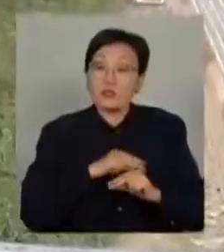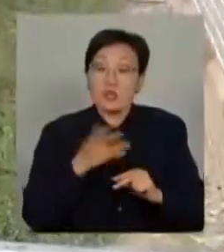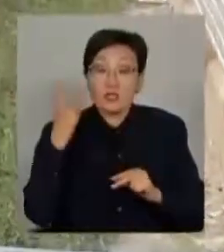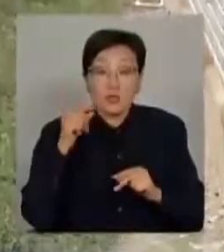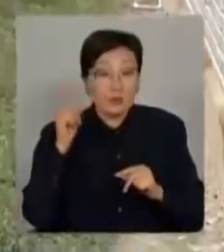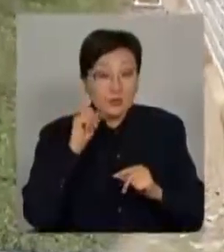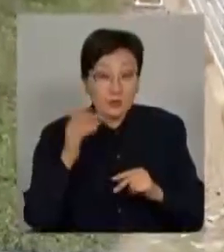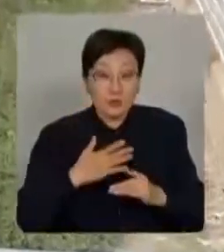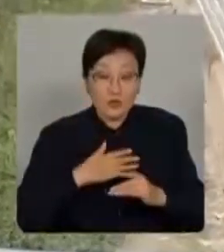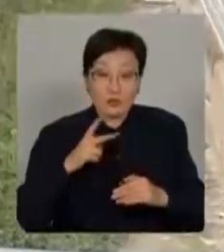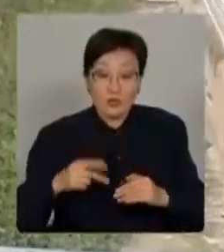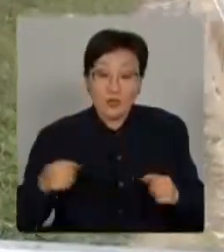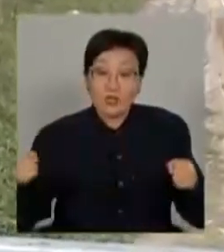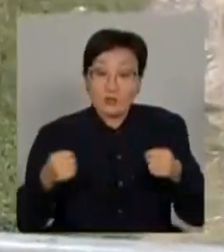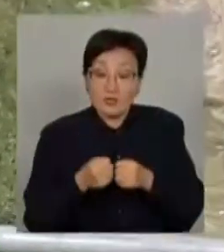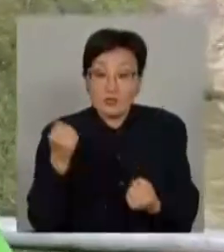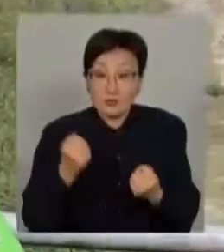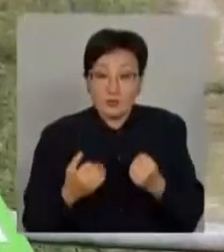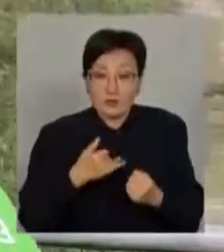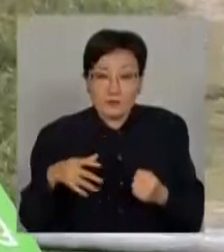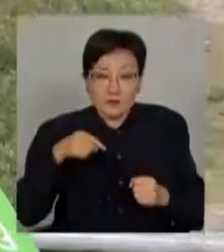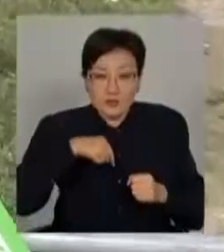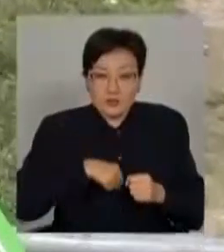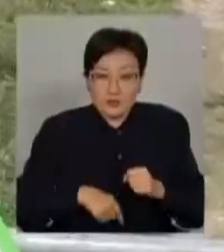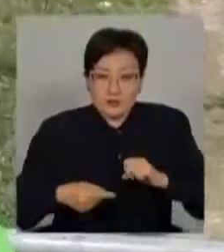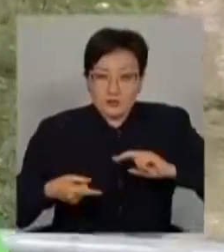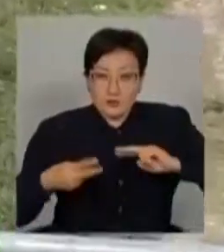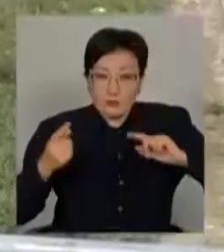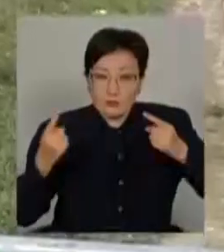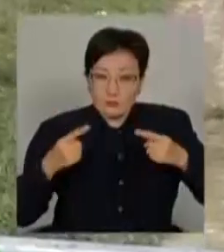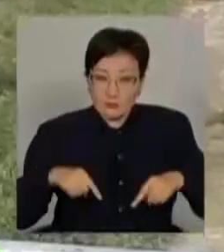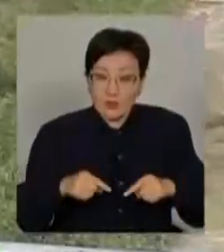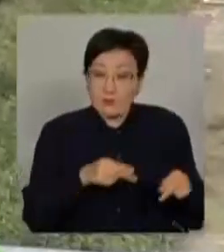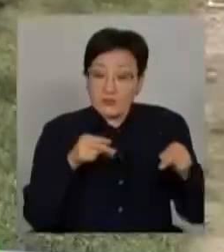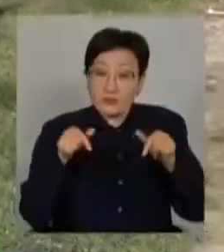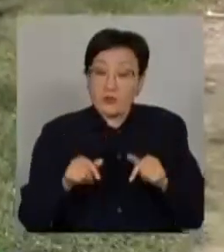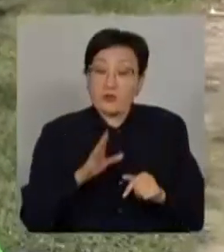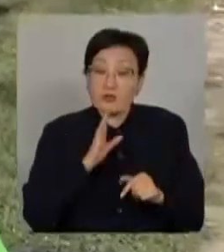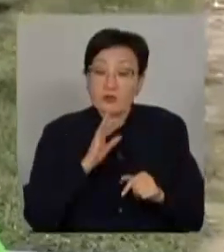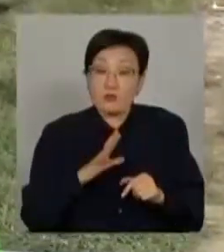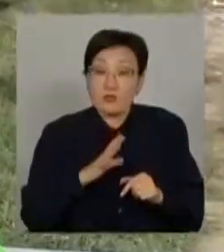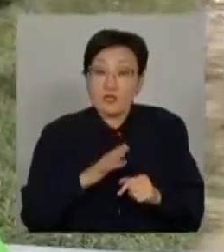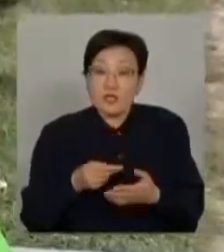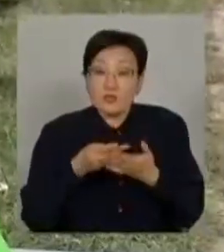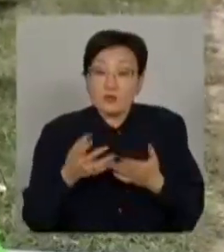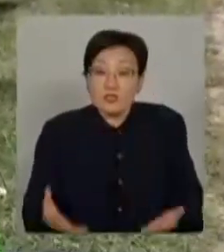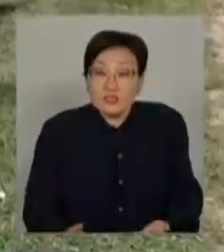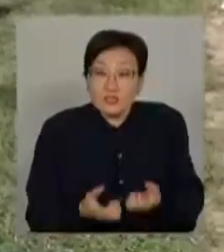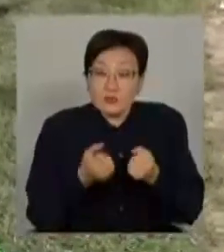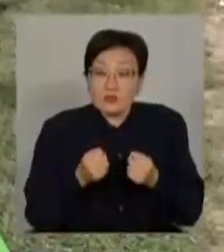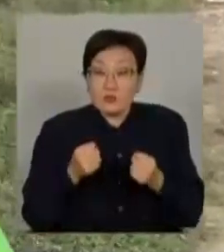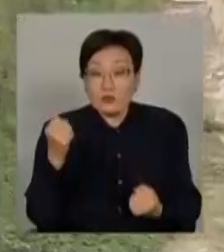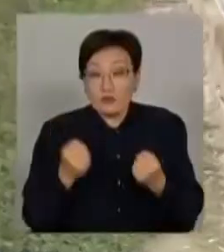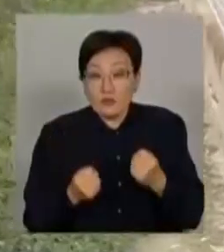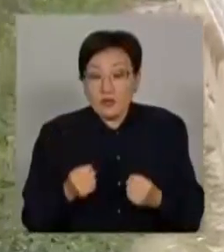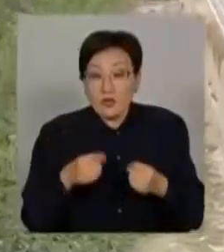когда услышала, что мою дочь сбила машина. У меня все внутри перевернулось. Я приехала сюда. Мою девочку буквально доставали из-под машины.